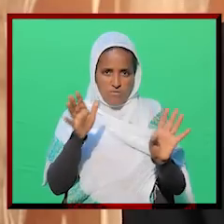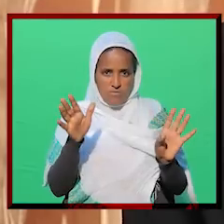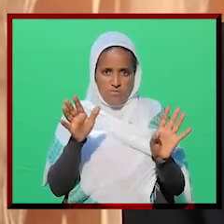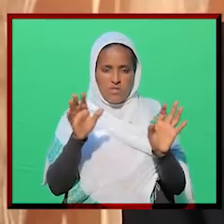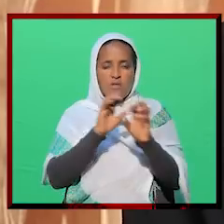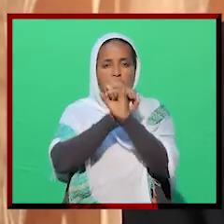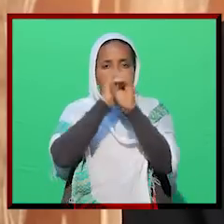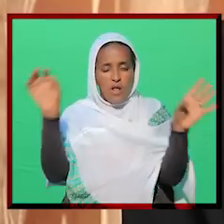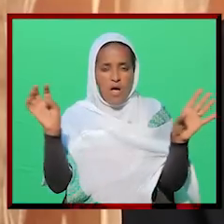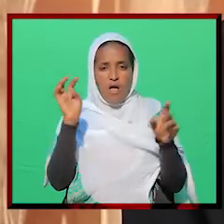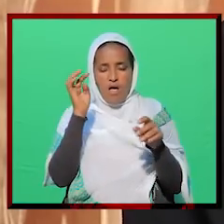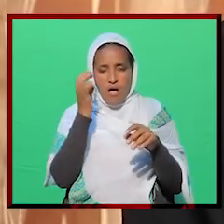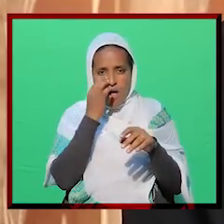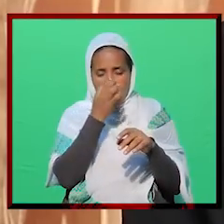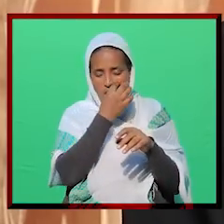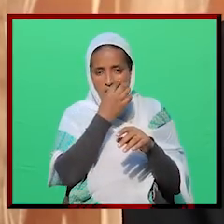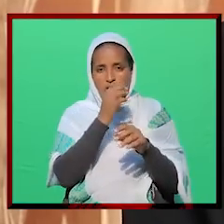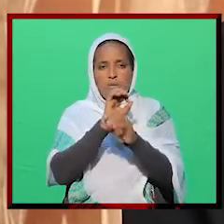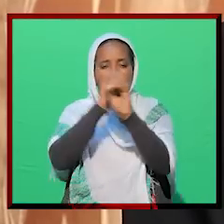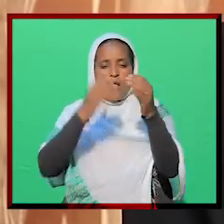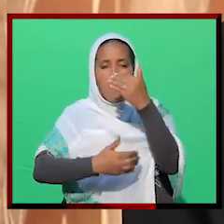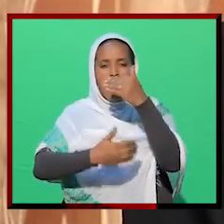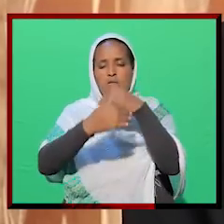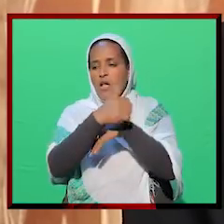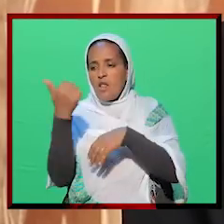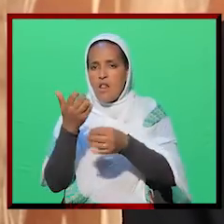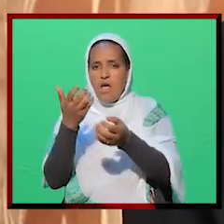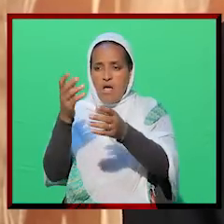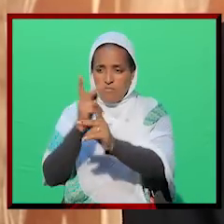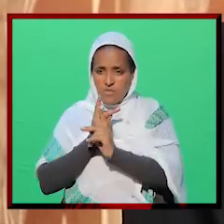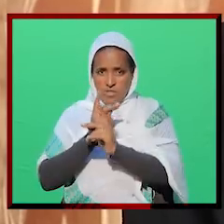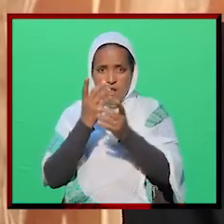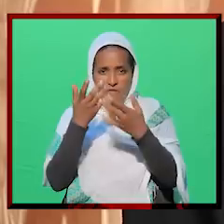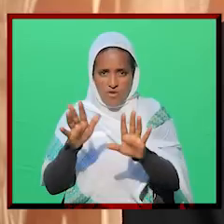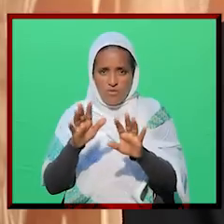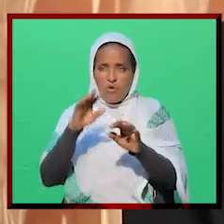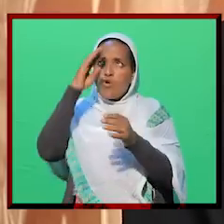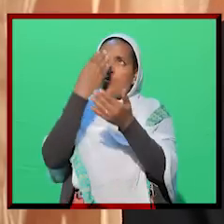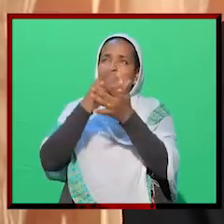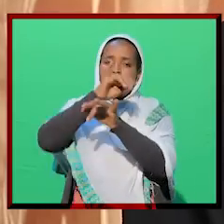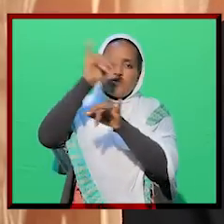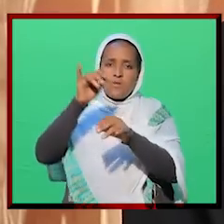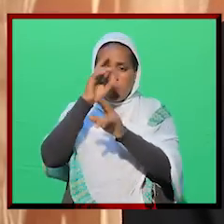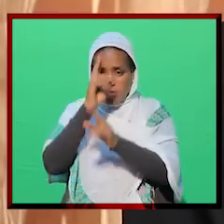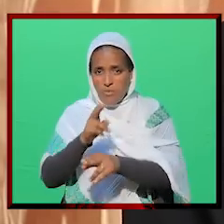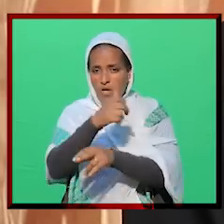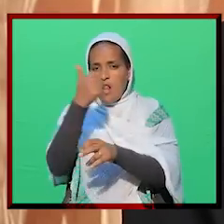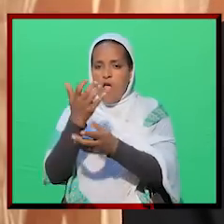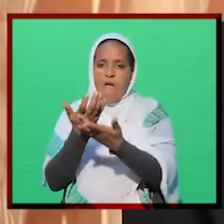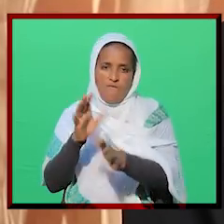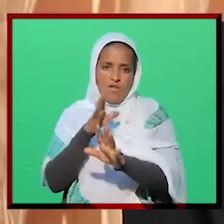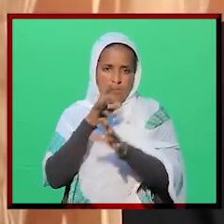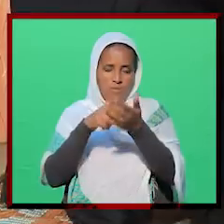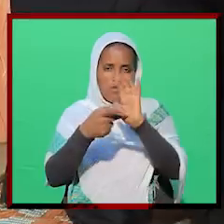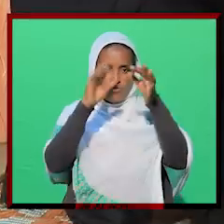የተሰጣት ለታጣው ይችላል በተፈጥሮ እግዚአብሔር ስለሰጣት መቼም ታጣው ካልነ ዓለም ሲያብ ሊሆን ይችላል። እስከዛ ድረስ ከላ